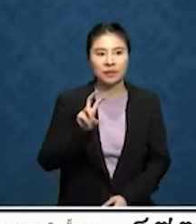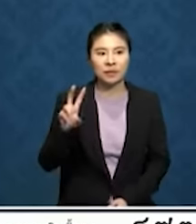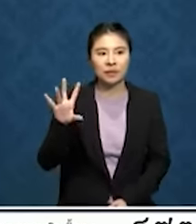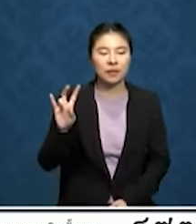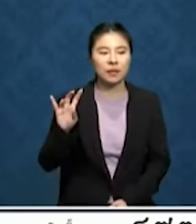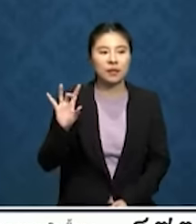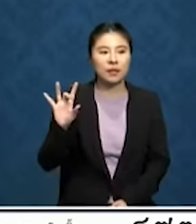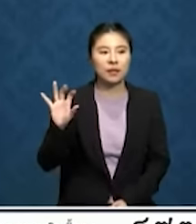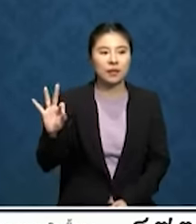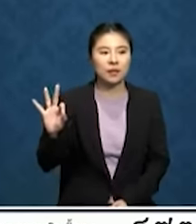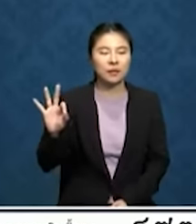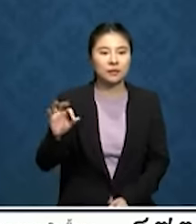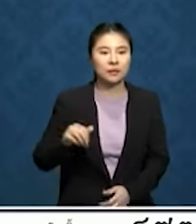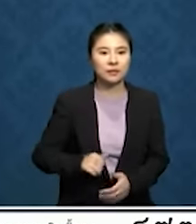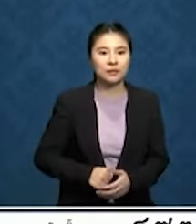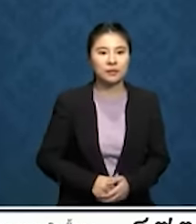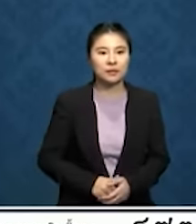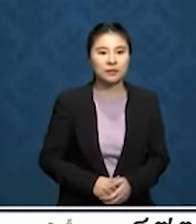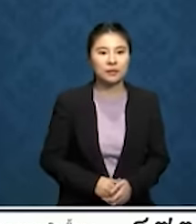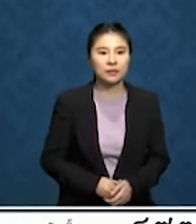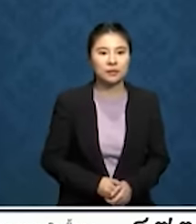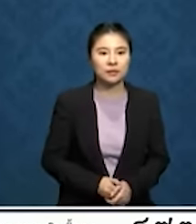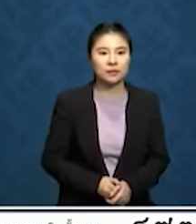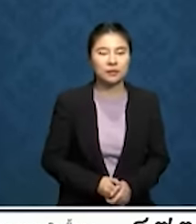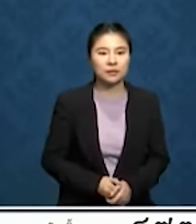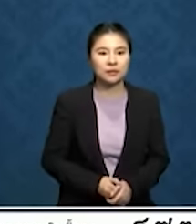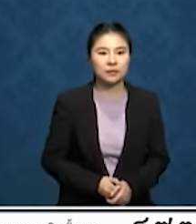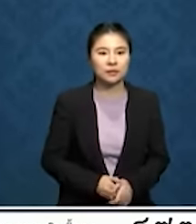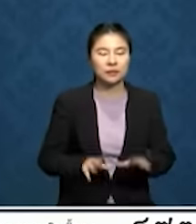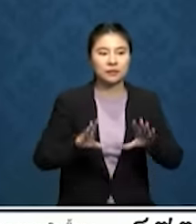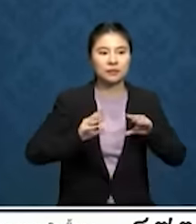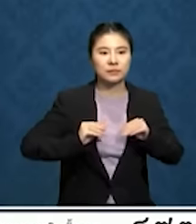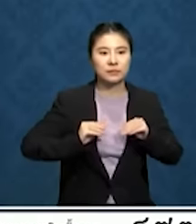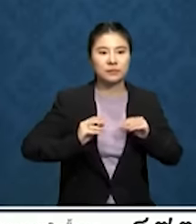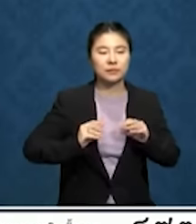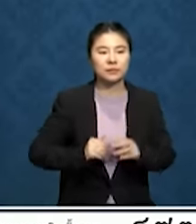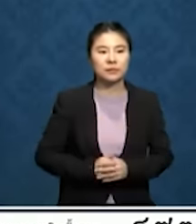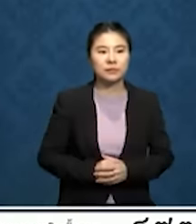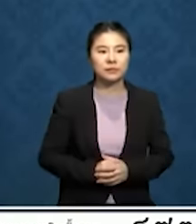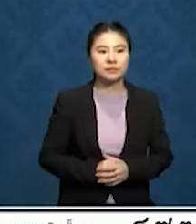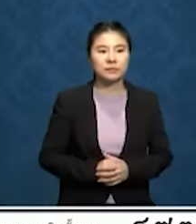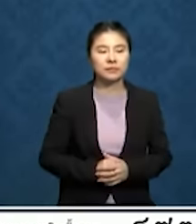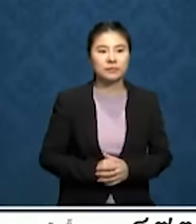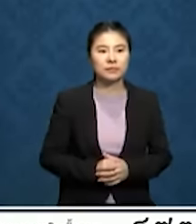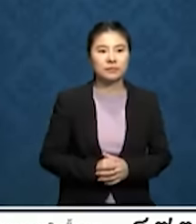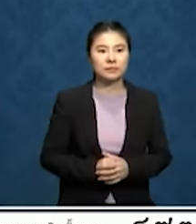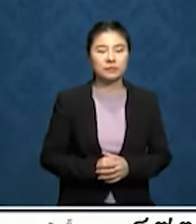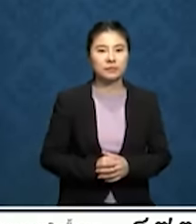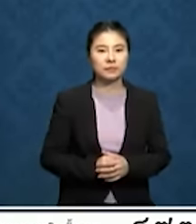279นายภูมินลีธีระประเสริฐ เห็นชอบครับ